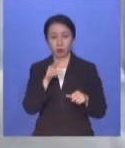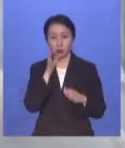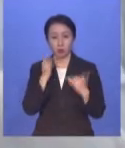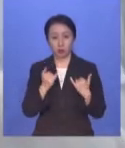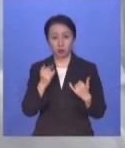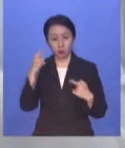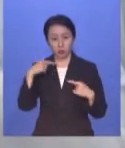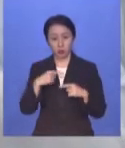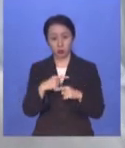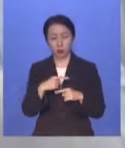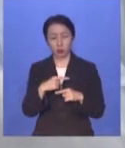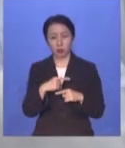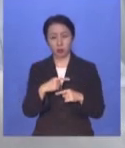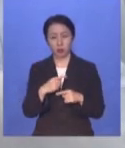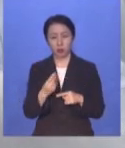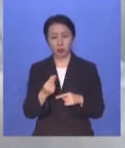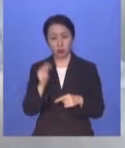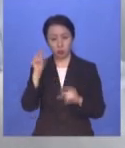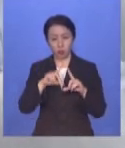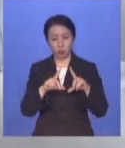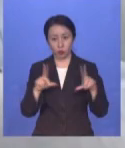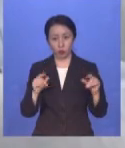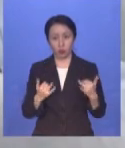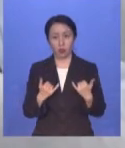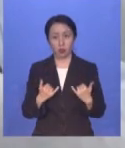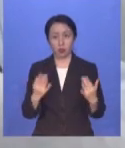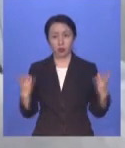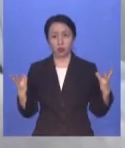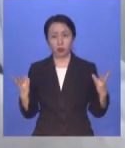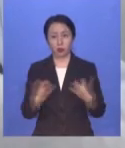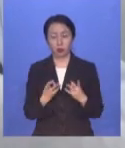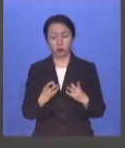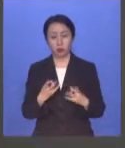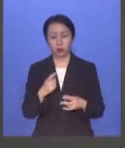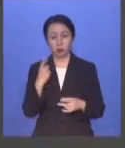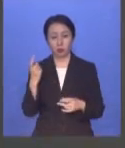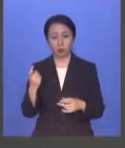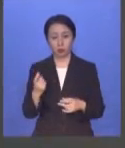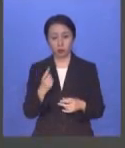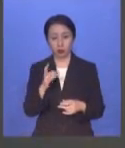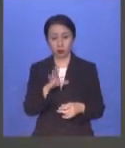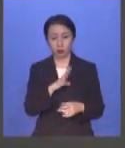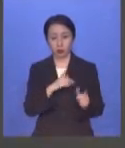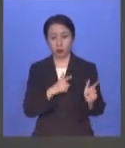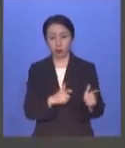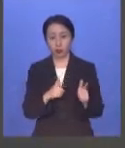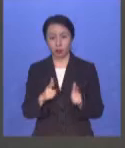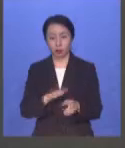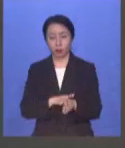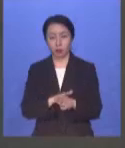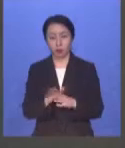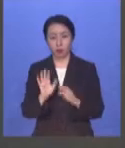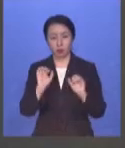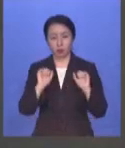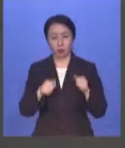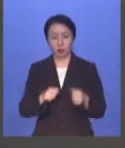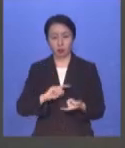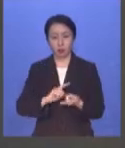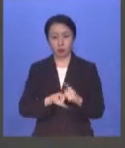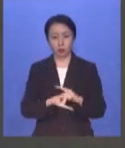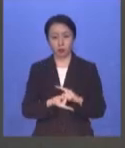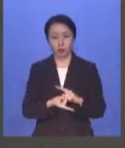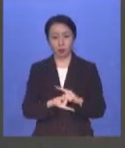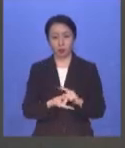современных технических средств в школах. Для этого нужно владеть всеми данными и быть готовыми к реализации возможных изменений